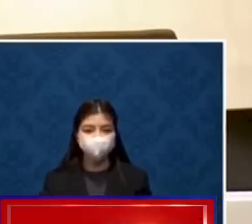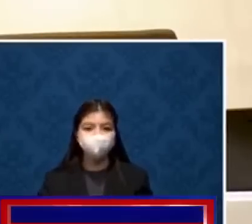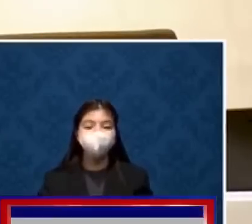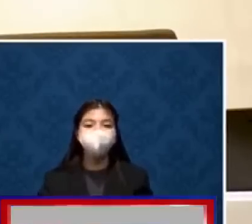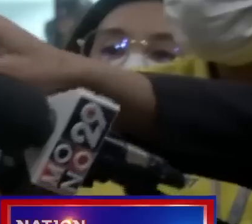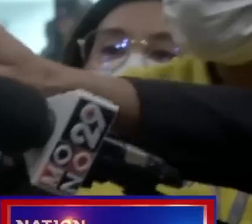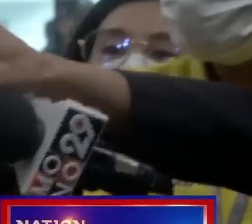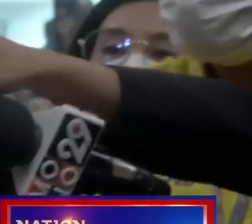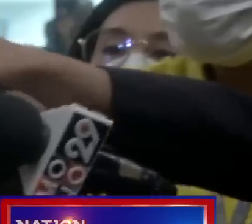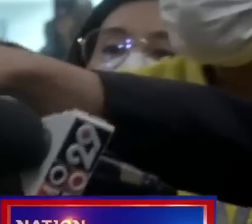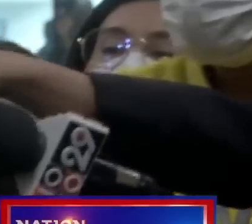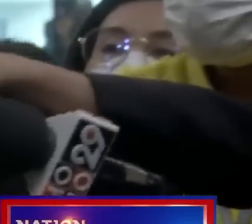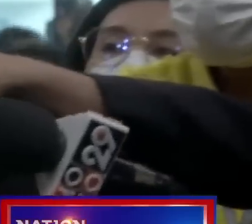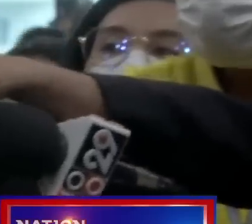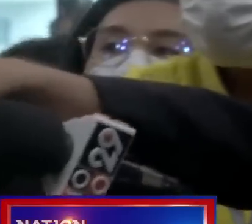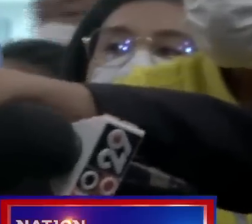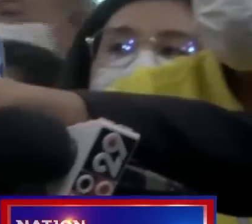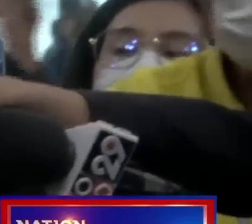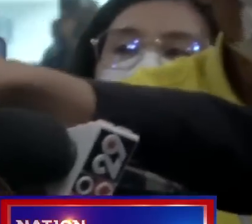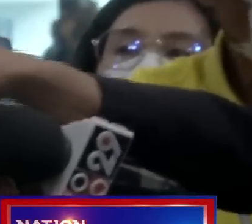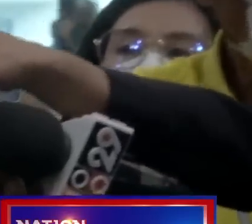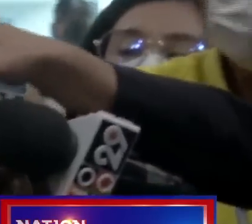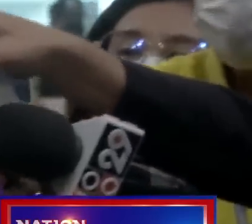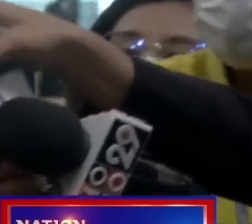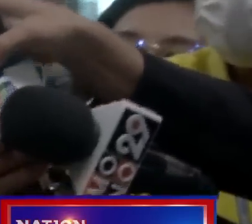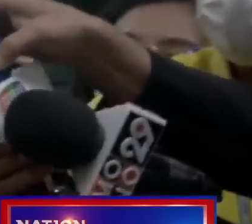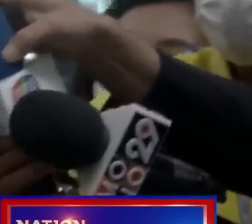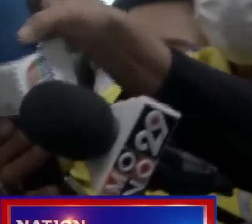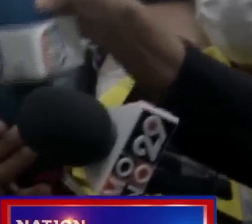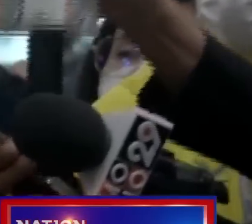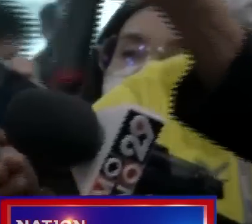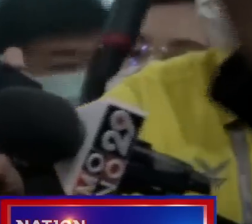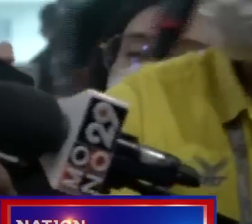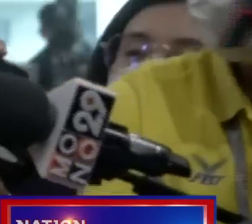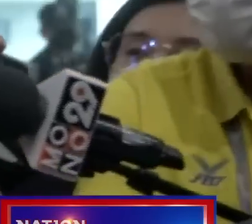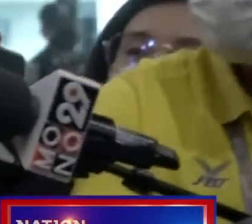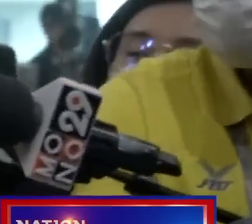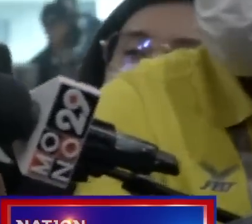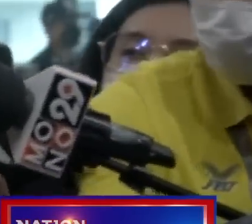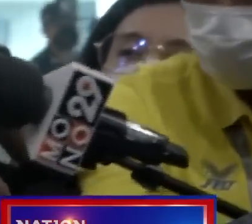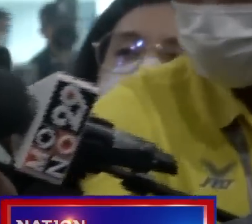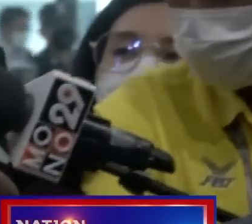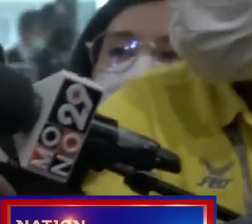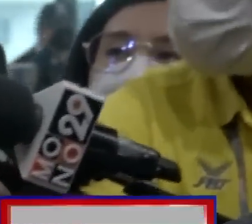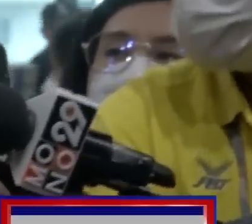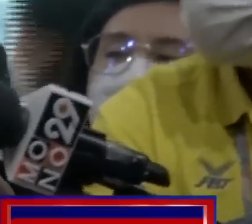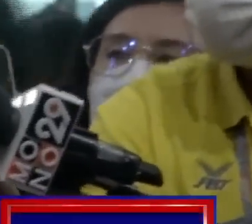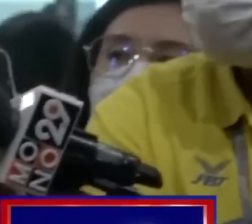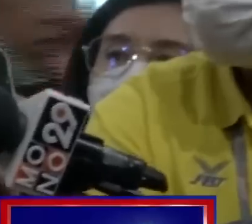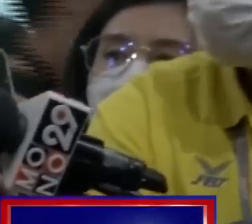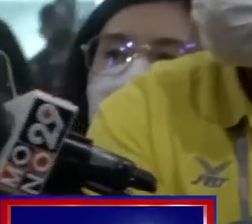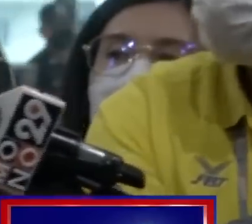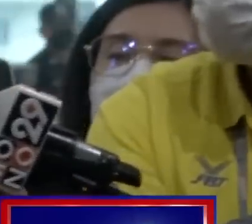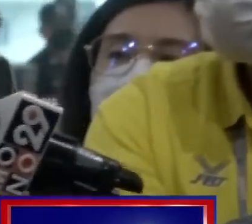าษณ์ที่รัฐสภาให้สัมภาษณ์ก่อนเข้านะฮะบอกว่าได้ดูการอภิปรายจากบ้านแ